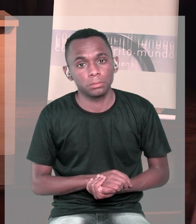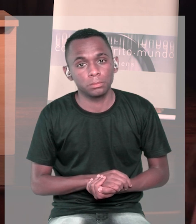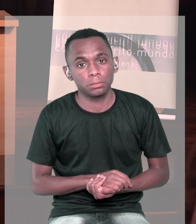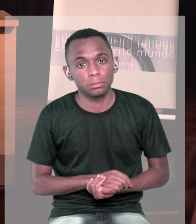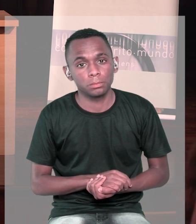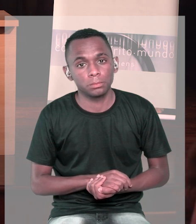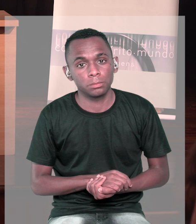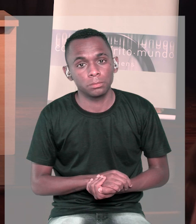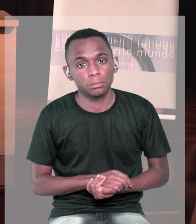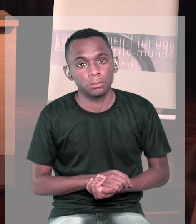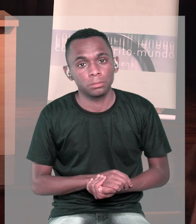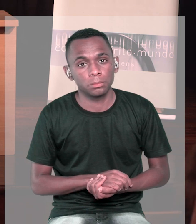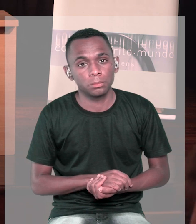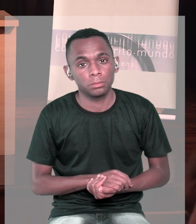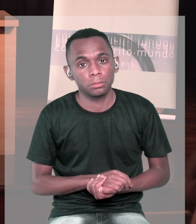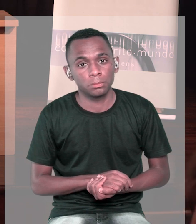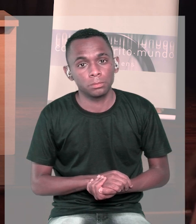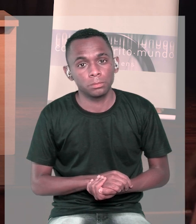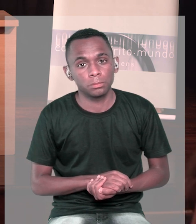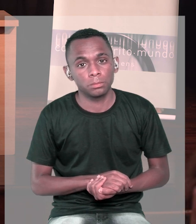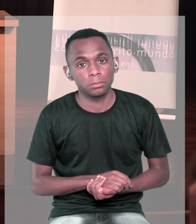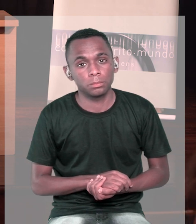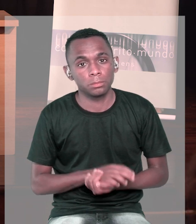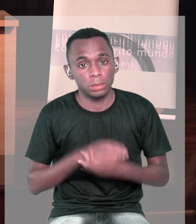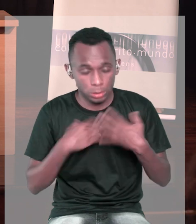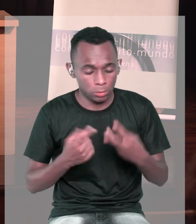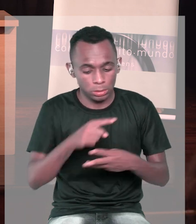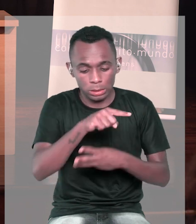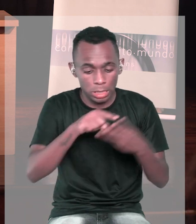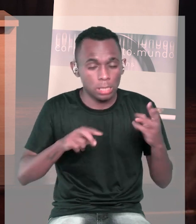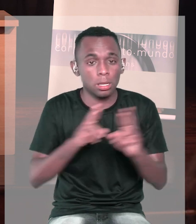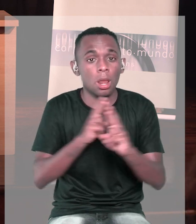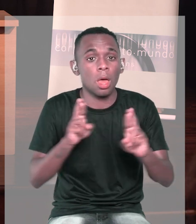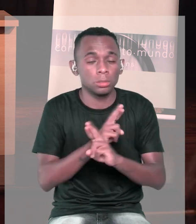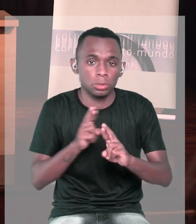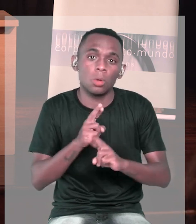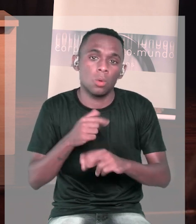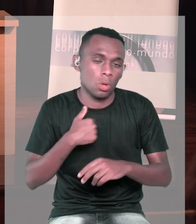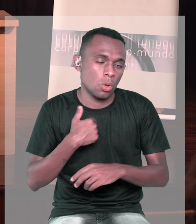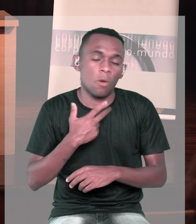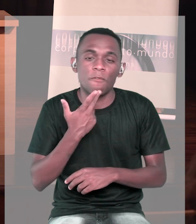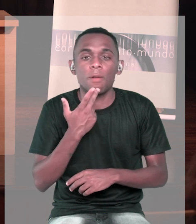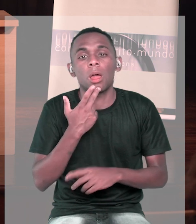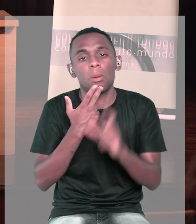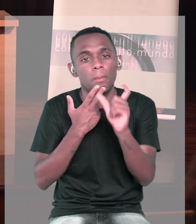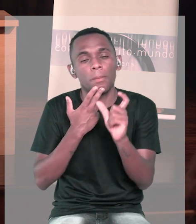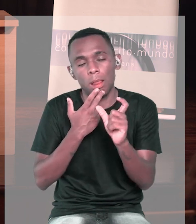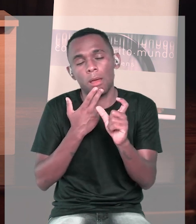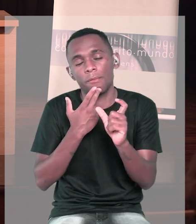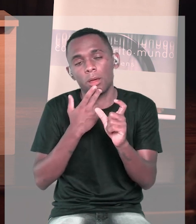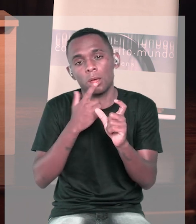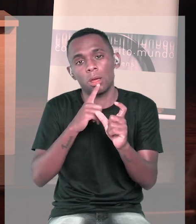j'oppose au plaisir. O que circula entre essas três propostas é o que eu chamo de gozo, e é o que